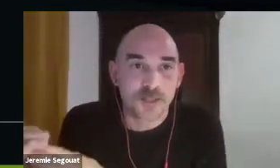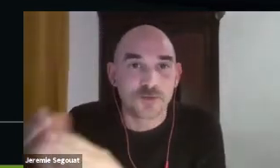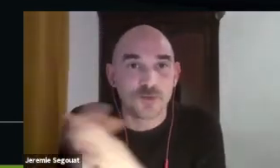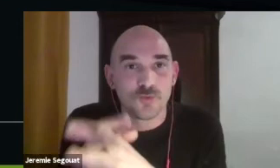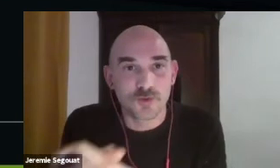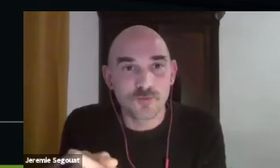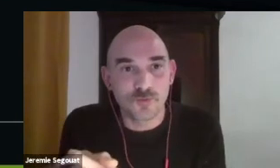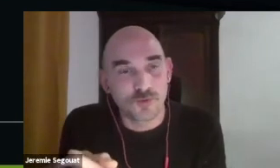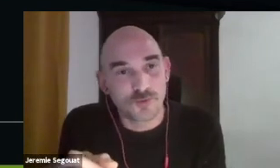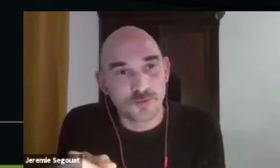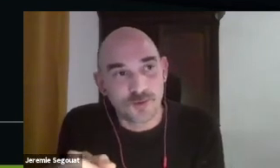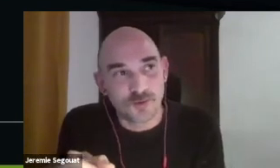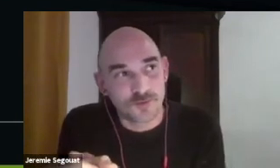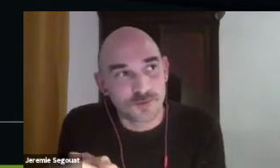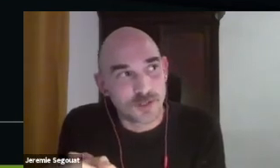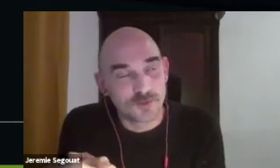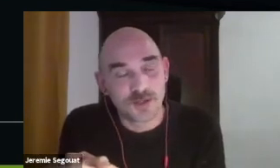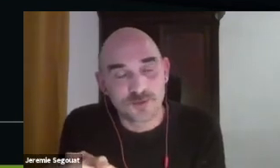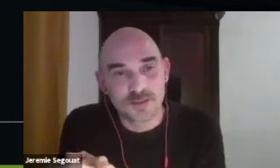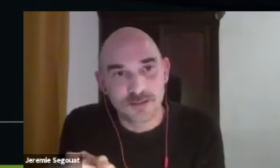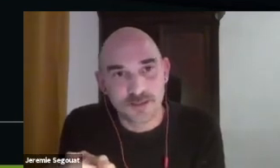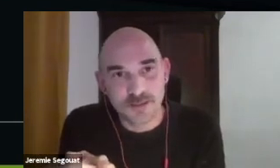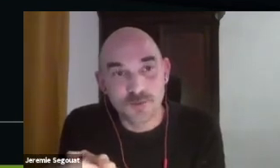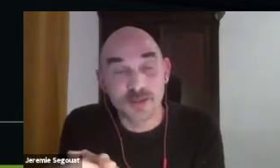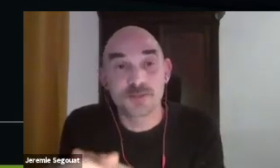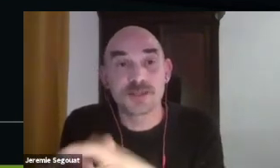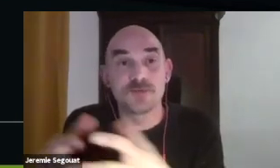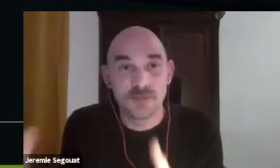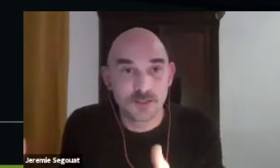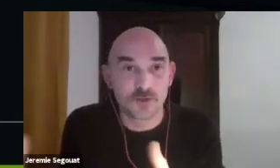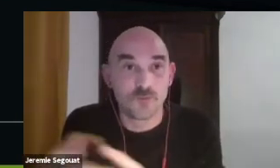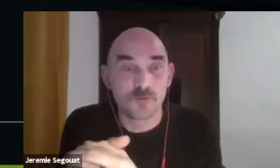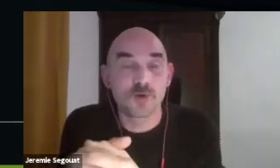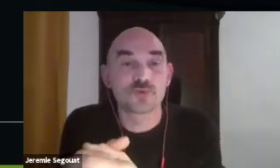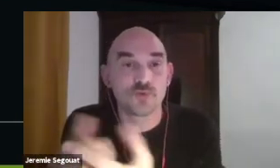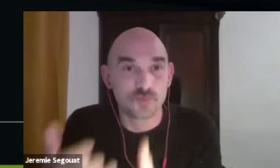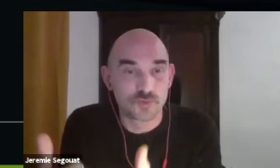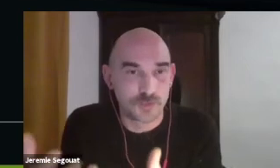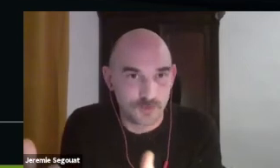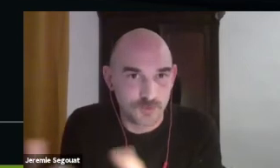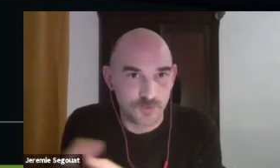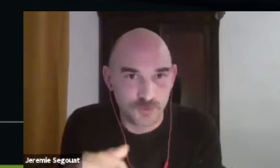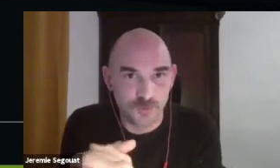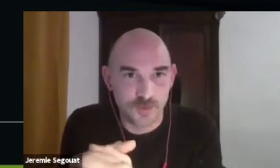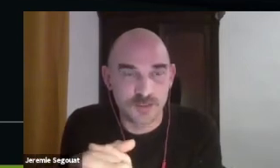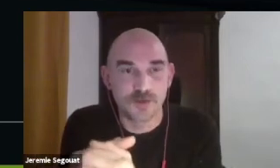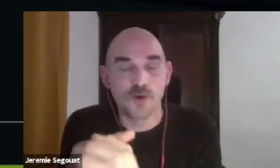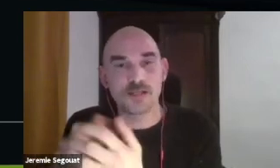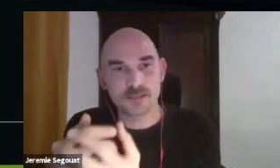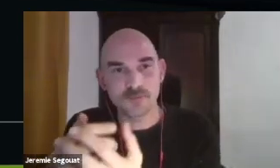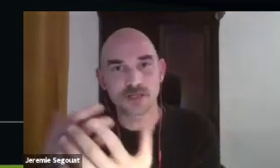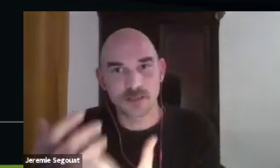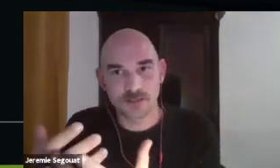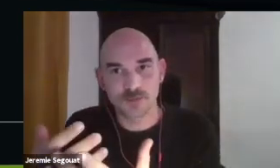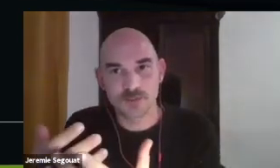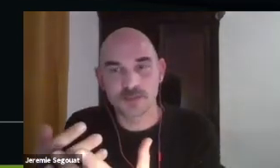nous avons dans le cadre de la langue des signes tactiles donc un espace physique comme vous pouvez le voir on se touche on est dans le dans le tactile en